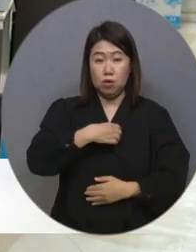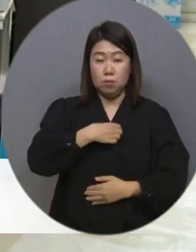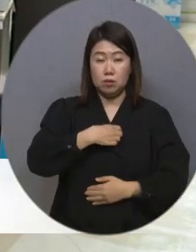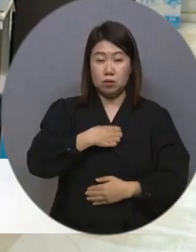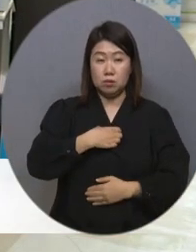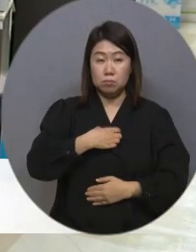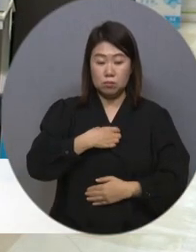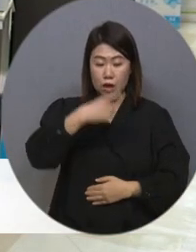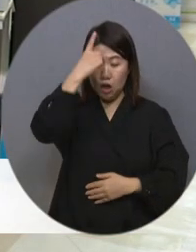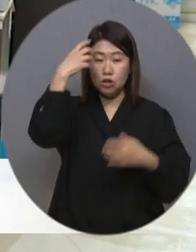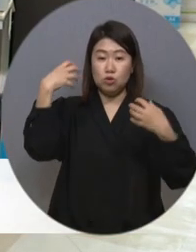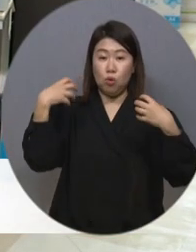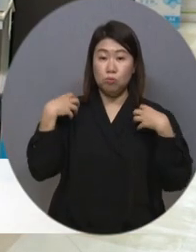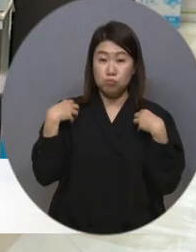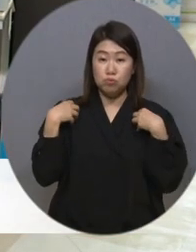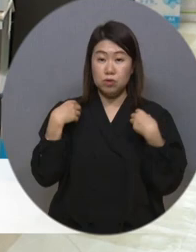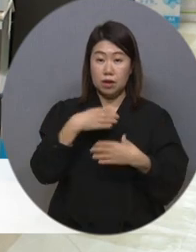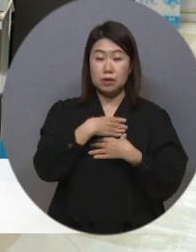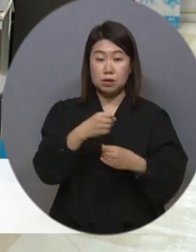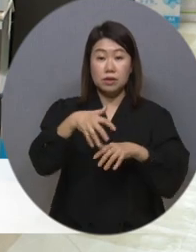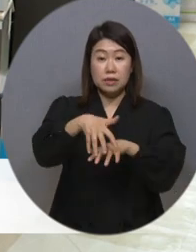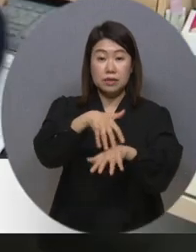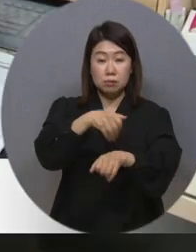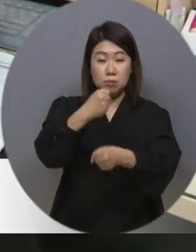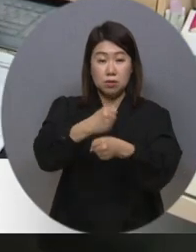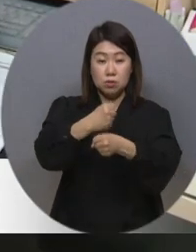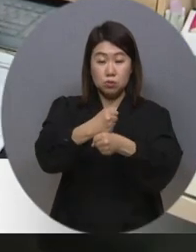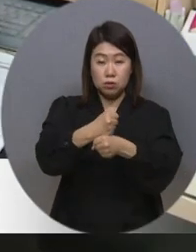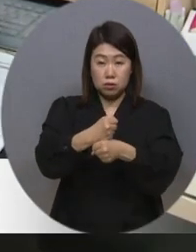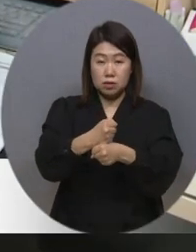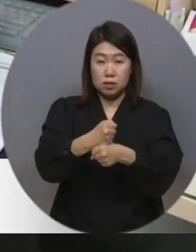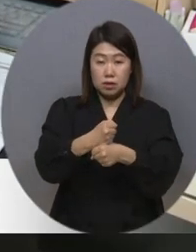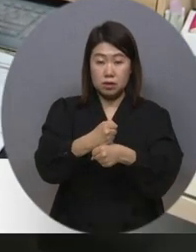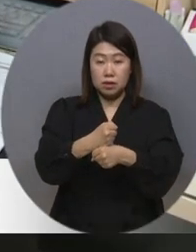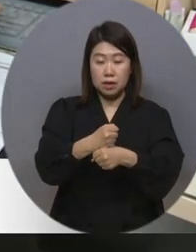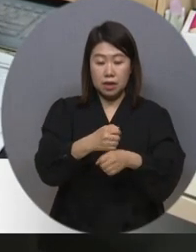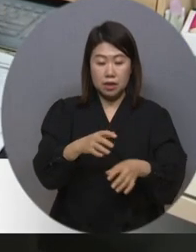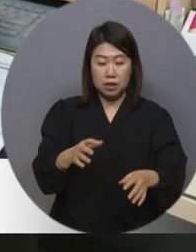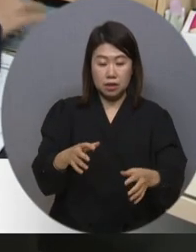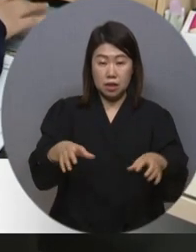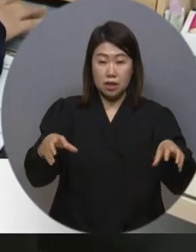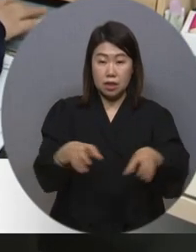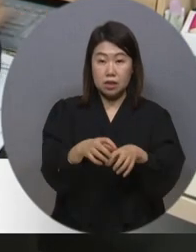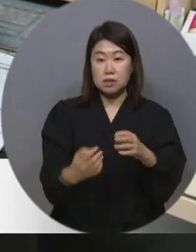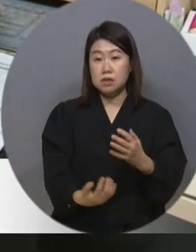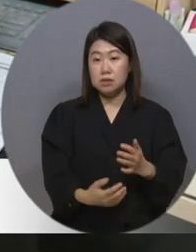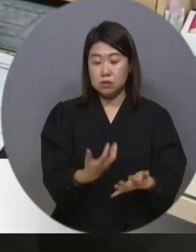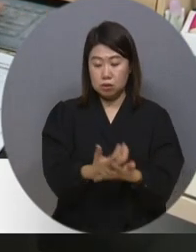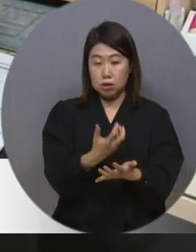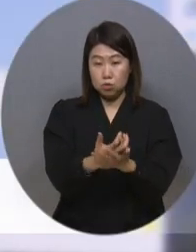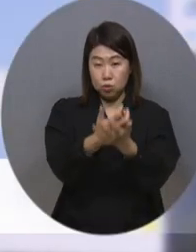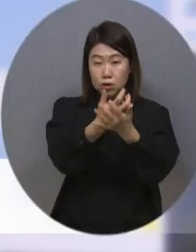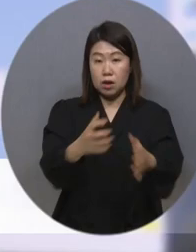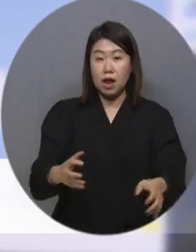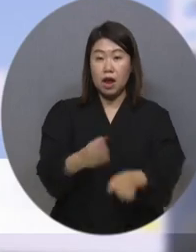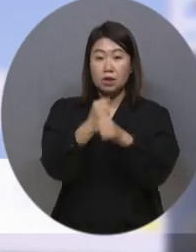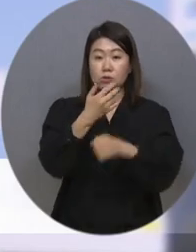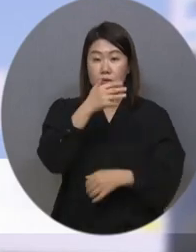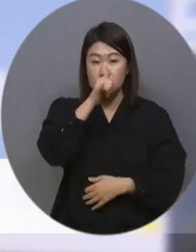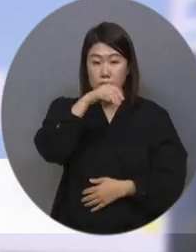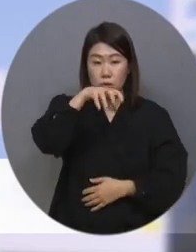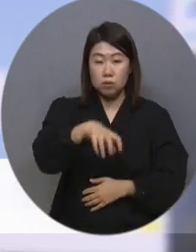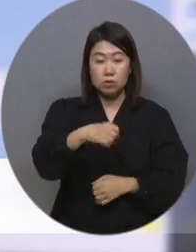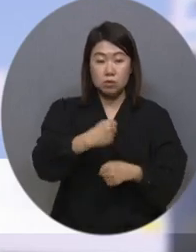국가안전시스템 개편 종합대책의 일환으로 추진 중인 재난안전 데이터 공유 플랫폼 사업 1단계를 완료해 지난